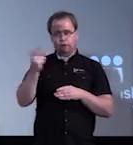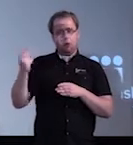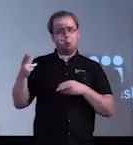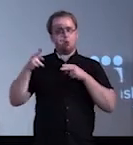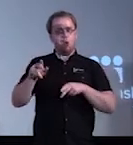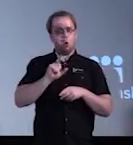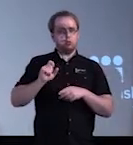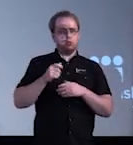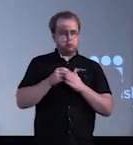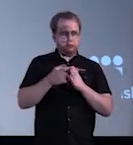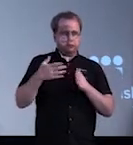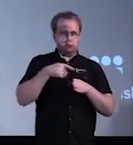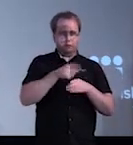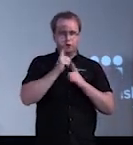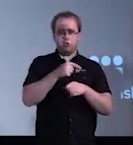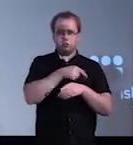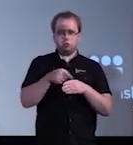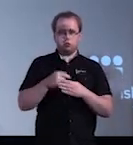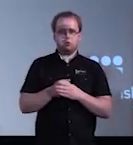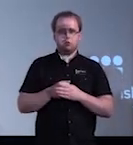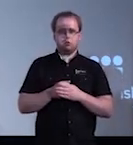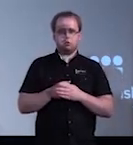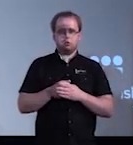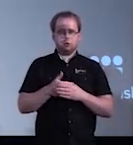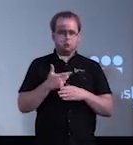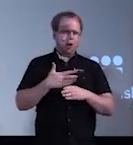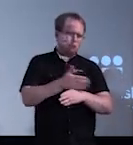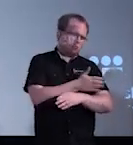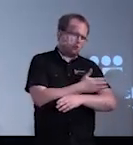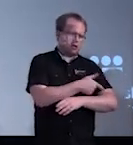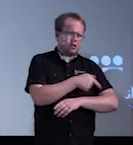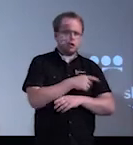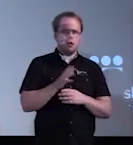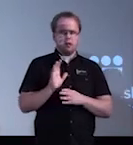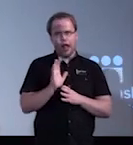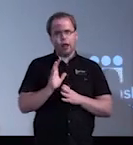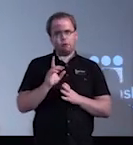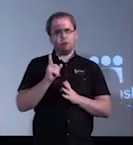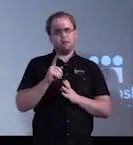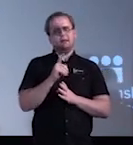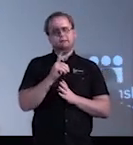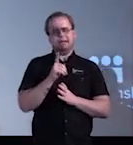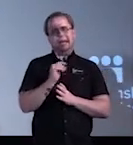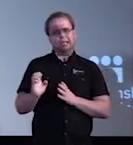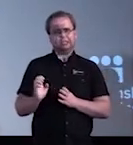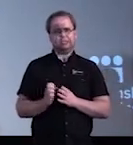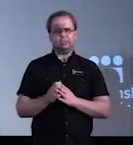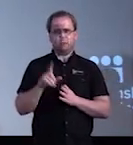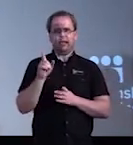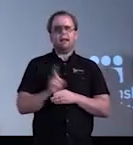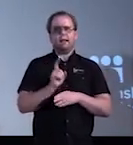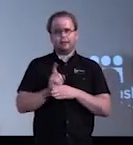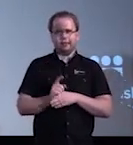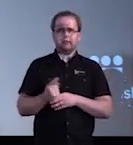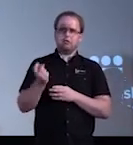det? Slängde vi ut allting och bara skapade det? Nej, för det är ju inte det vi ska göra. Men man blir ju trött på att man ständigt får det kastat i ansiktet